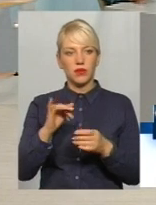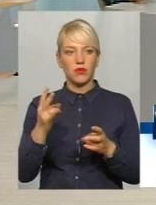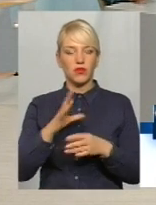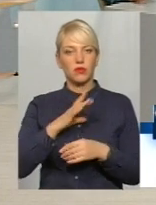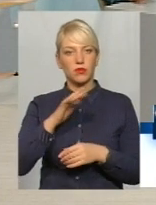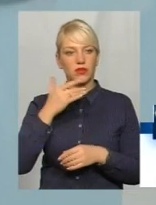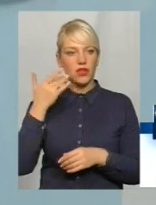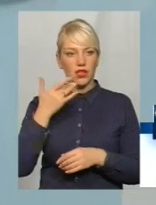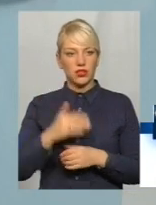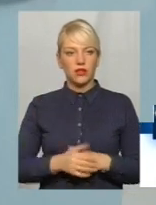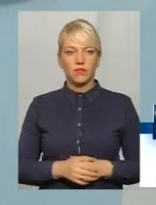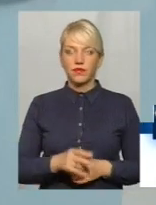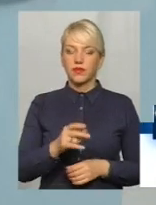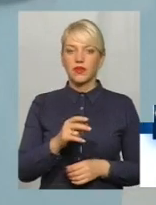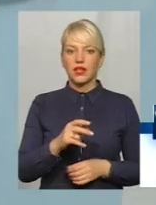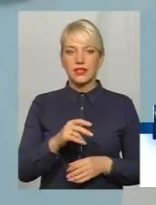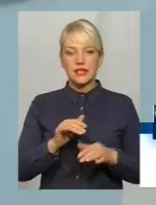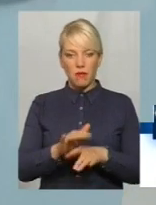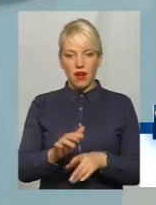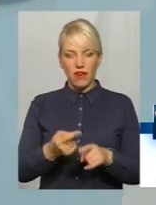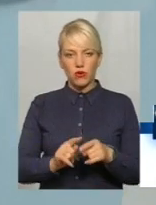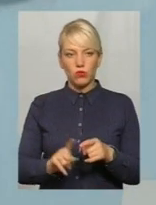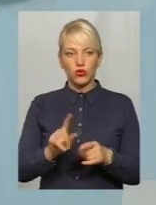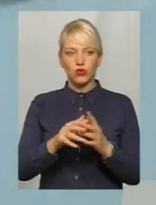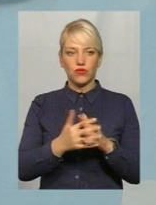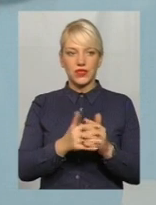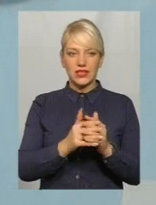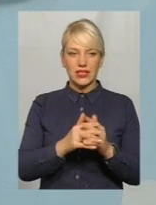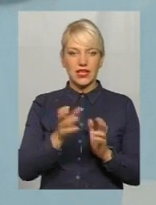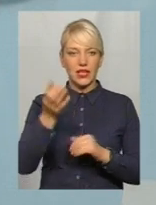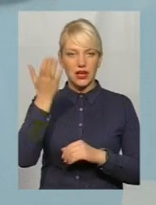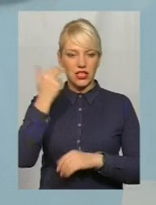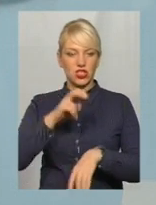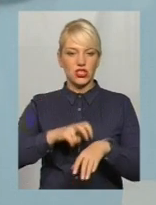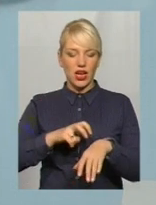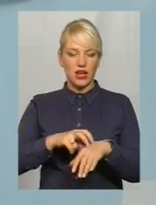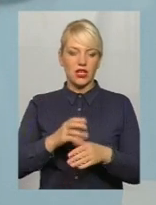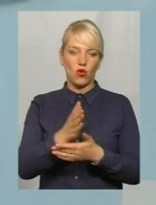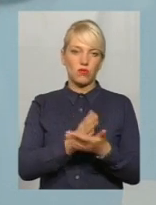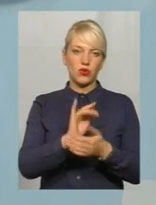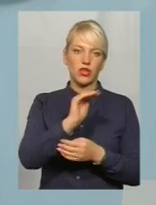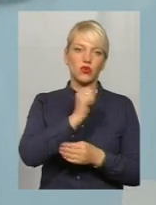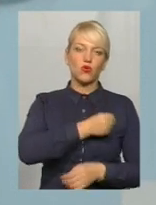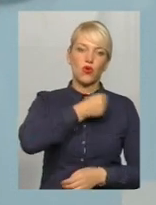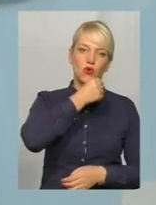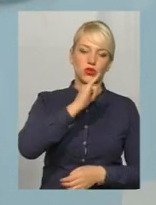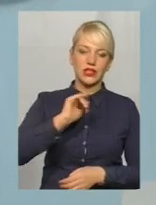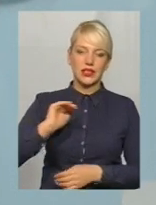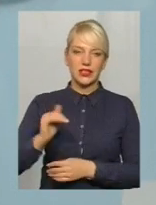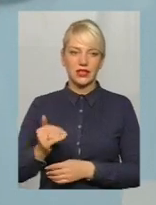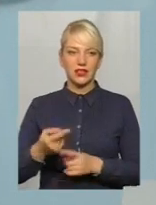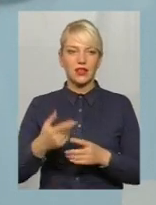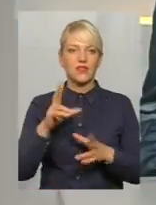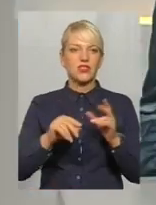найлегше. Ні, справа в тому, що, знаєте, якщо на селі і раніше лікар обслуговував і дорослої дитини, він і раніше був